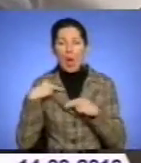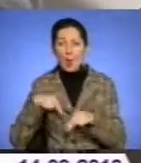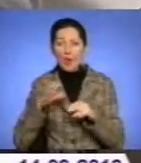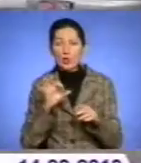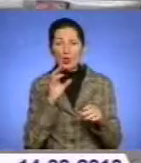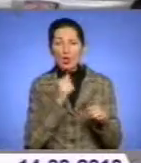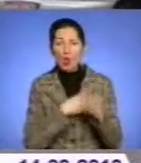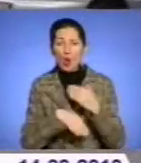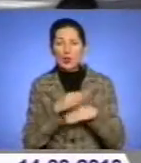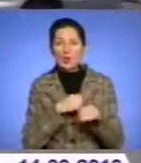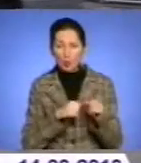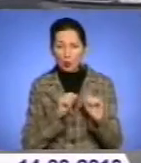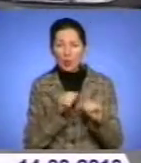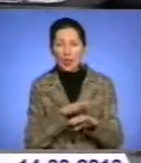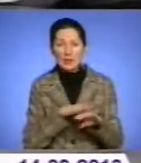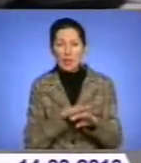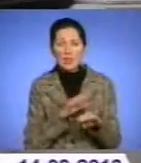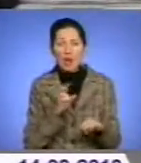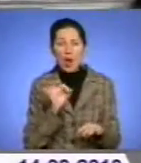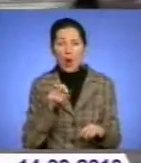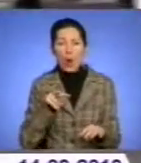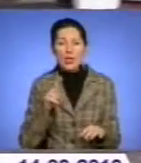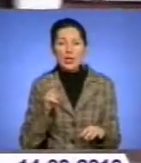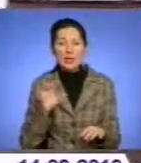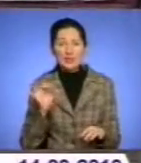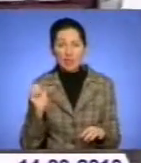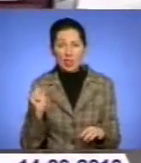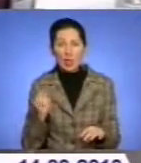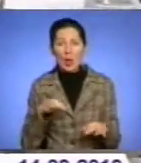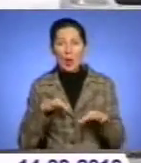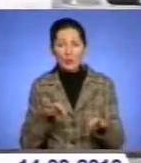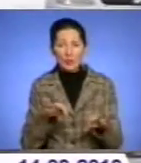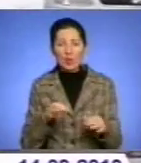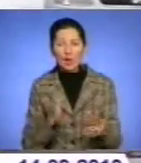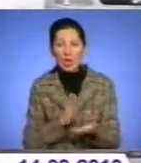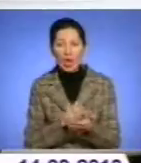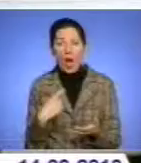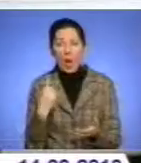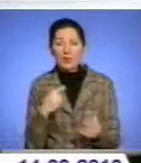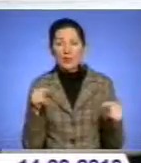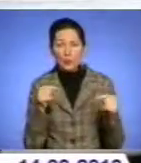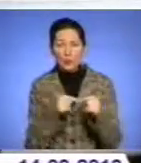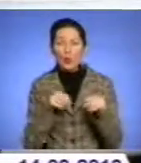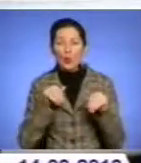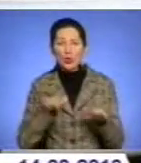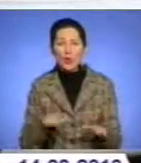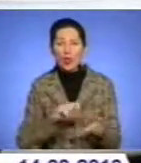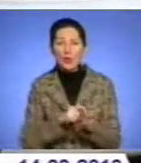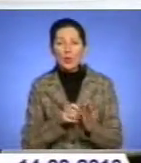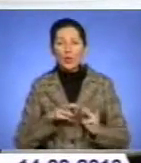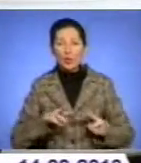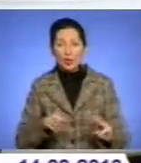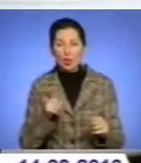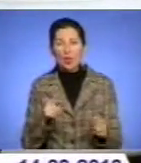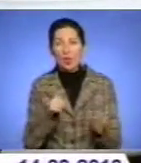населення облдержадміністрації Богдана Олексишин, транспортні засоби надходять в область відповідно до постанови Кабінету міністрів і їх